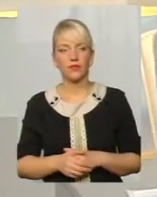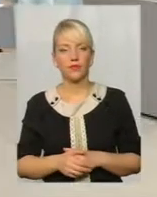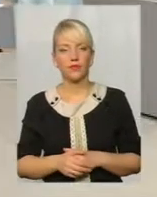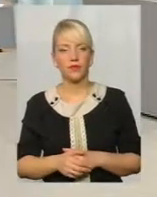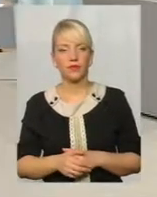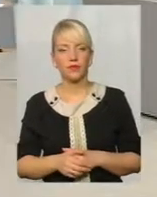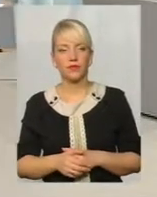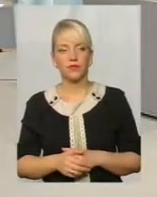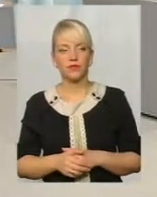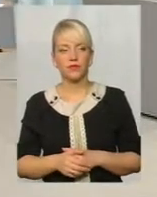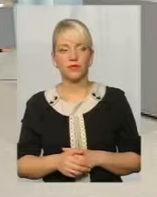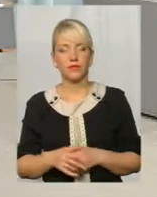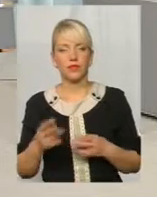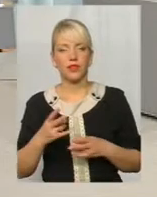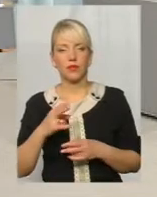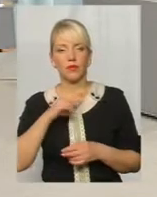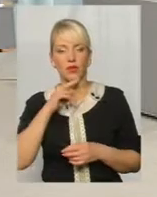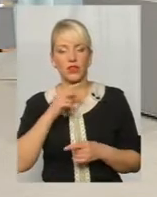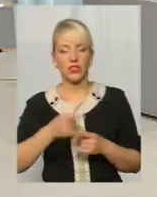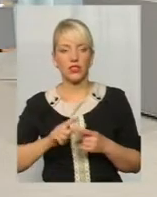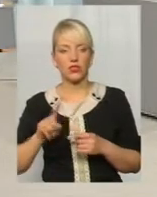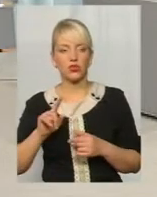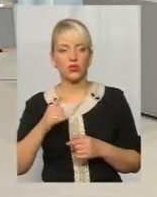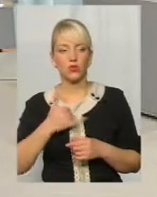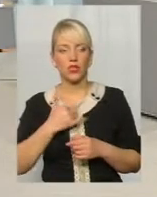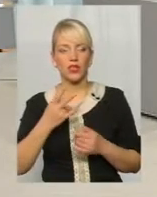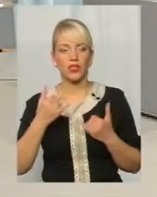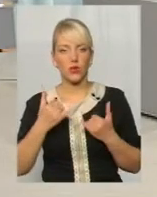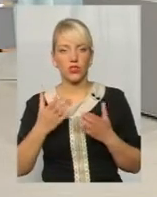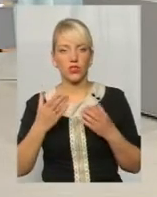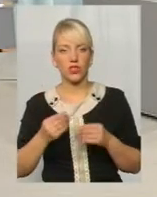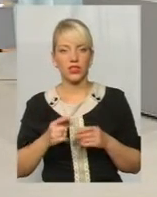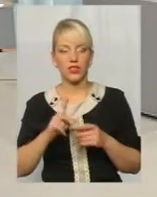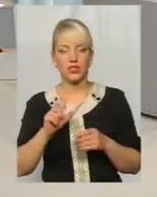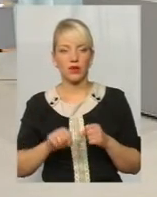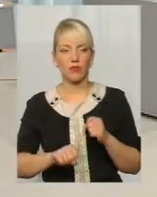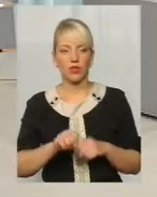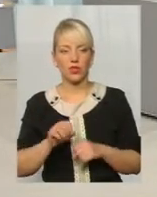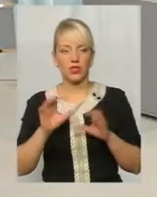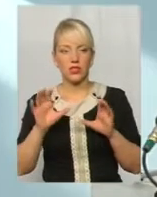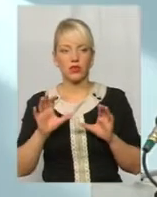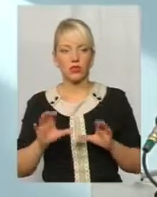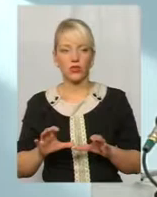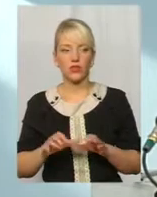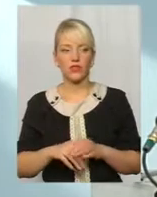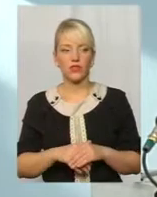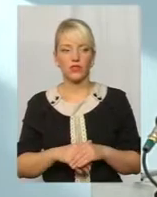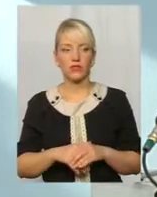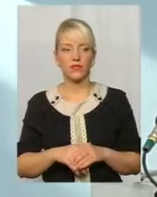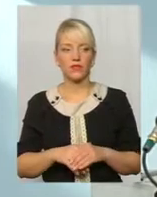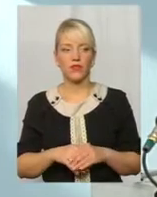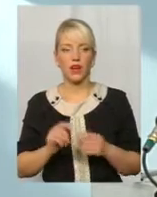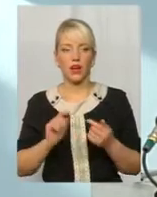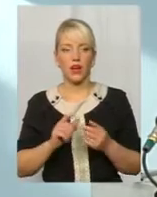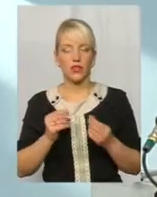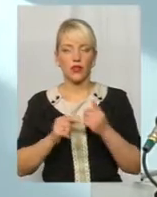Ну, варто зауважити те, що в нас дійсно на сьогоднішній день за порушення законодавства антикорупційного, саме